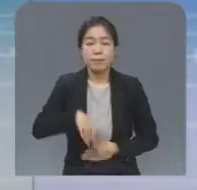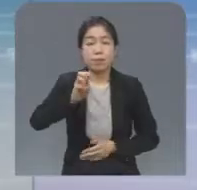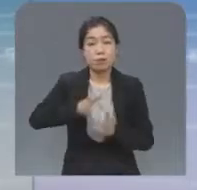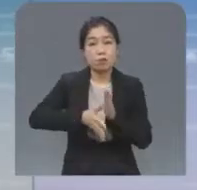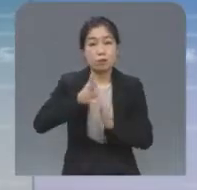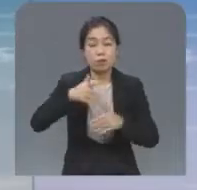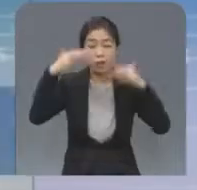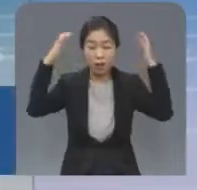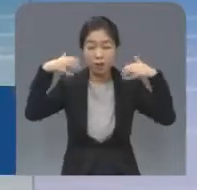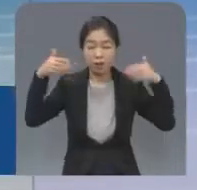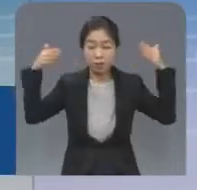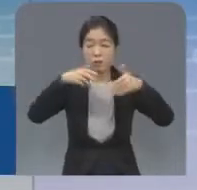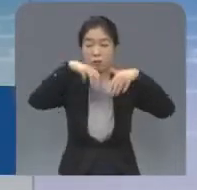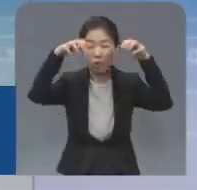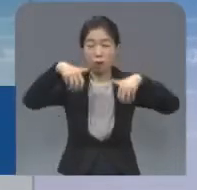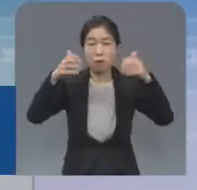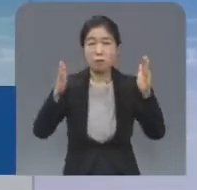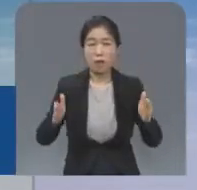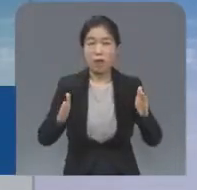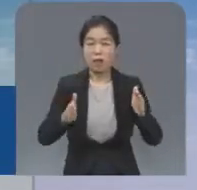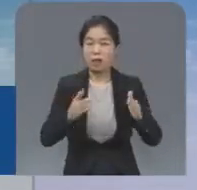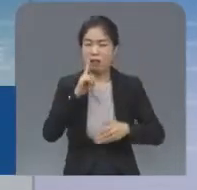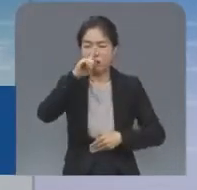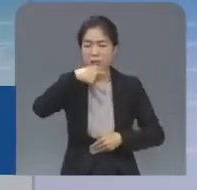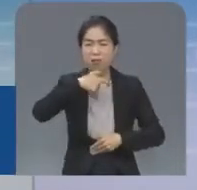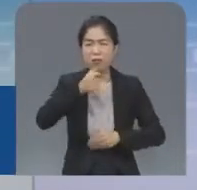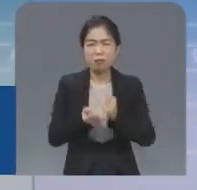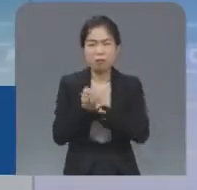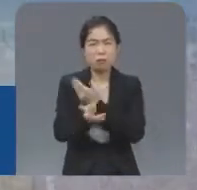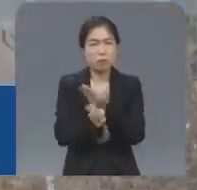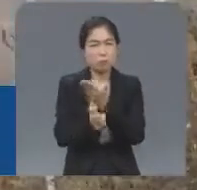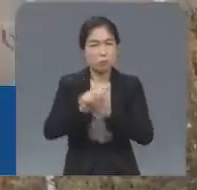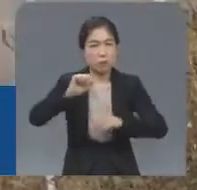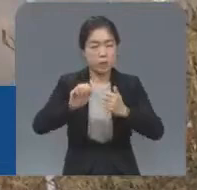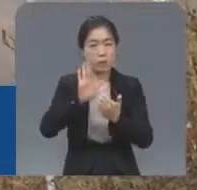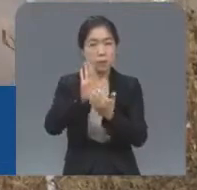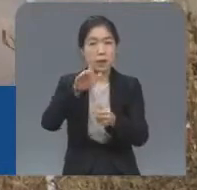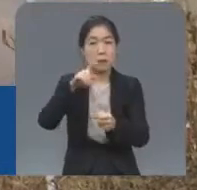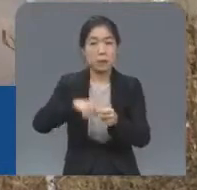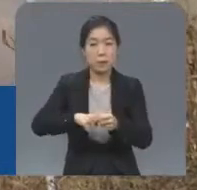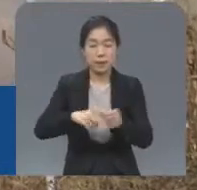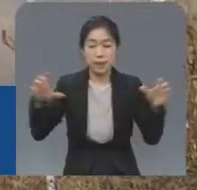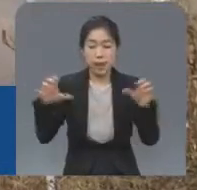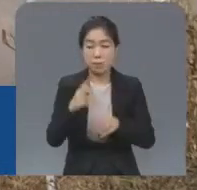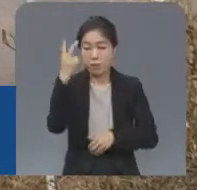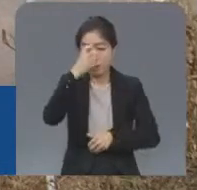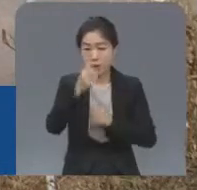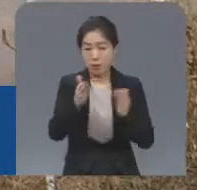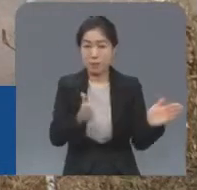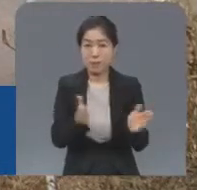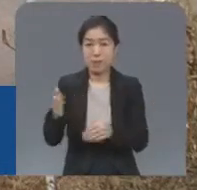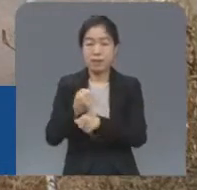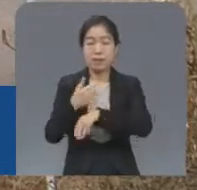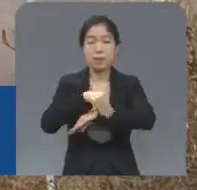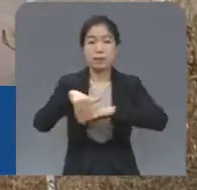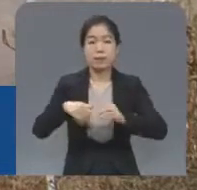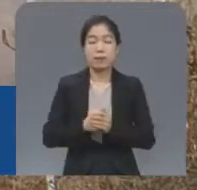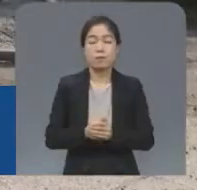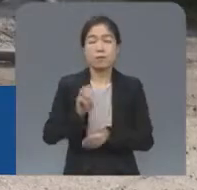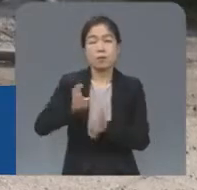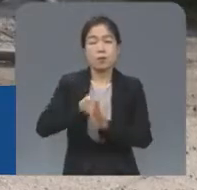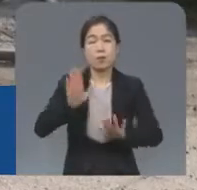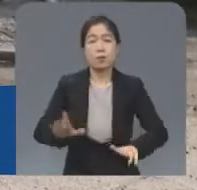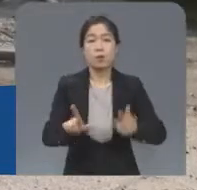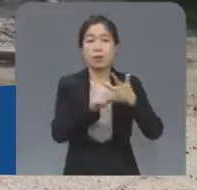광주시가 여름철 집중호우 기간에 폐수 무단 배출 등 불법 행위를 차단하기 위해서 합동 점검에 나섭니다. 광주시는